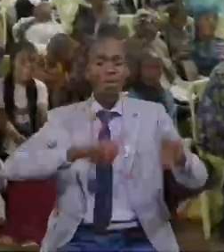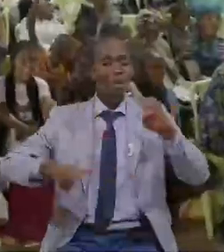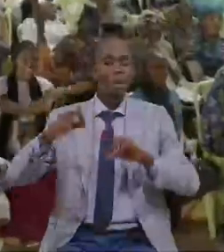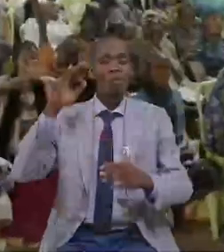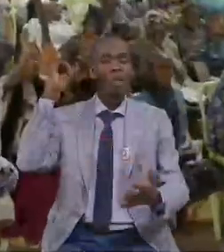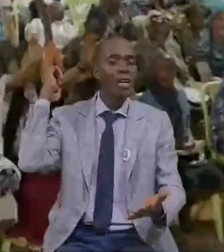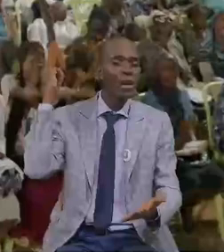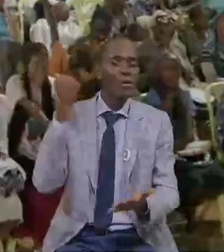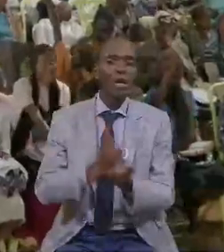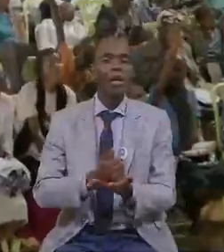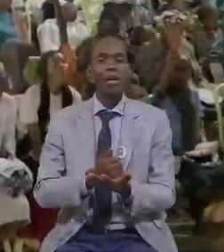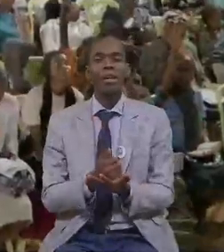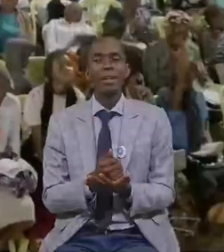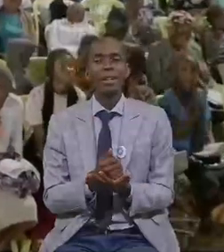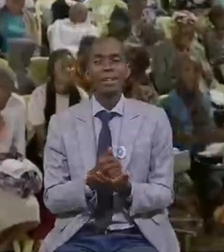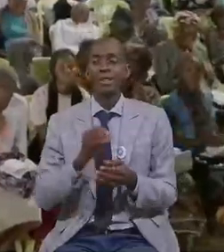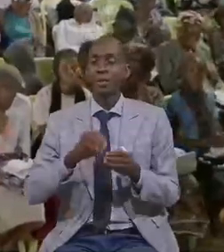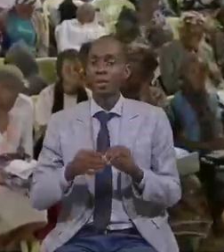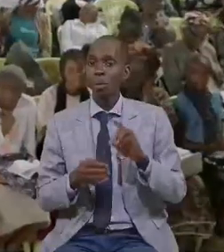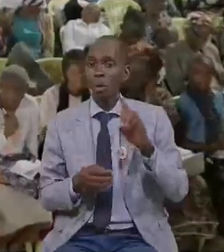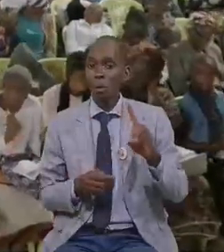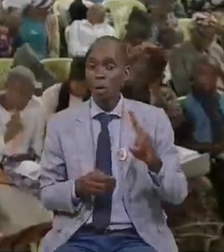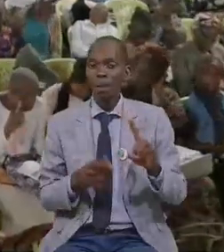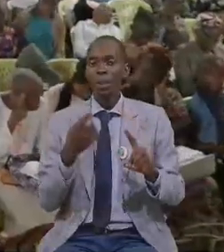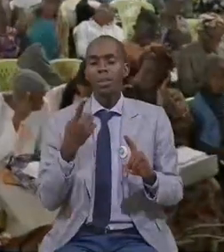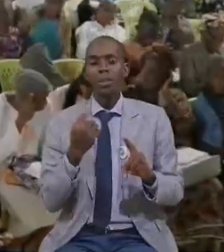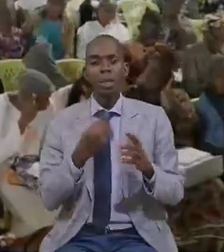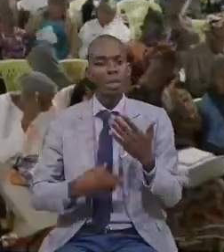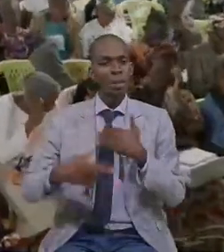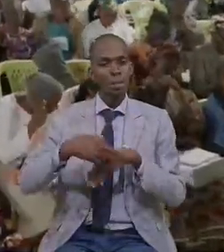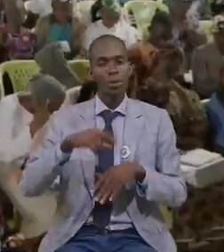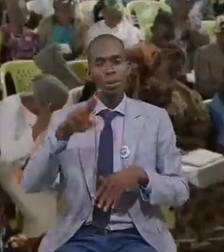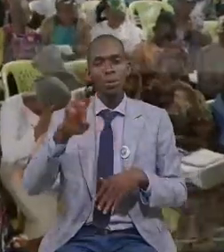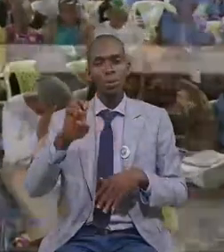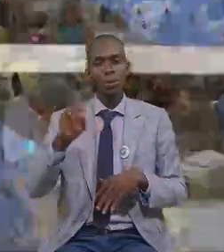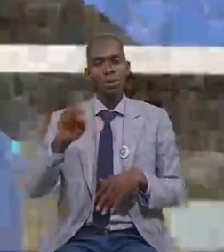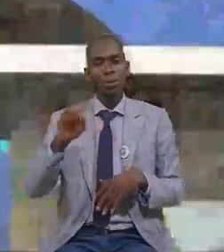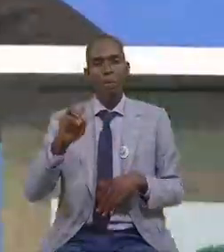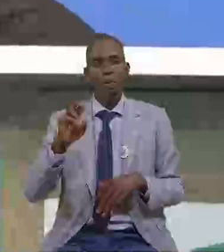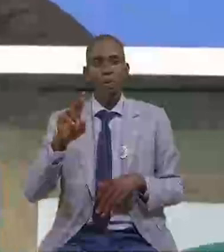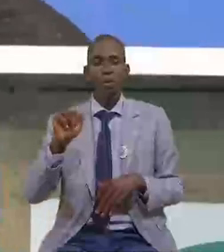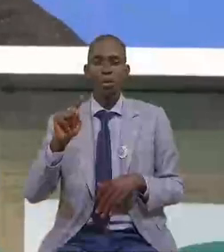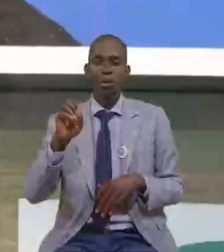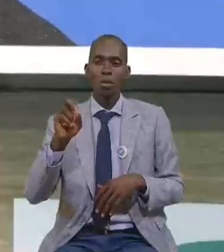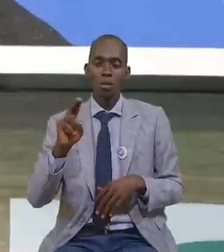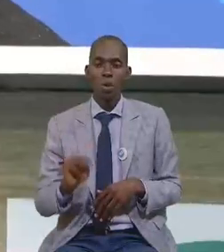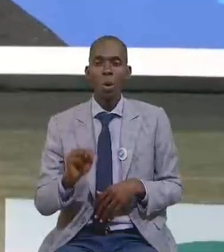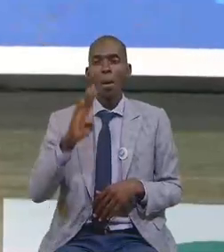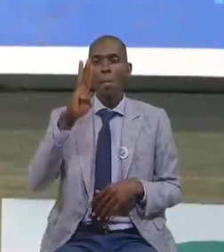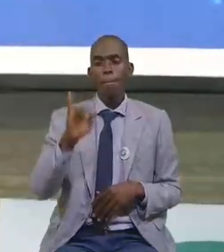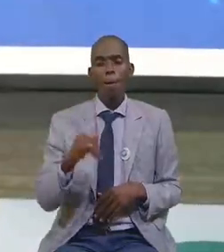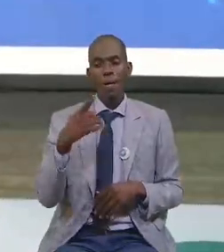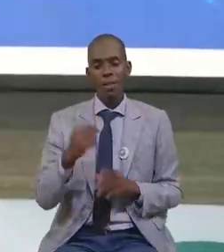amen. Numéro 1, c'est la restauration par le